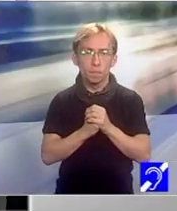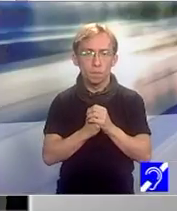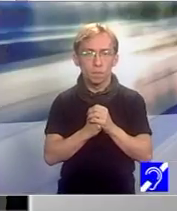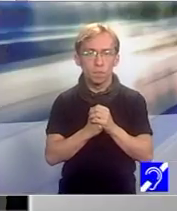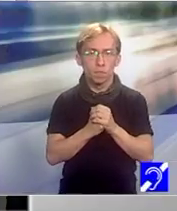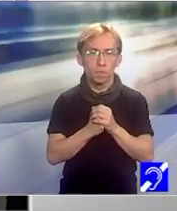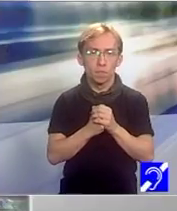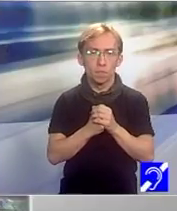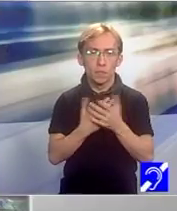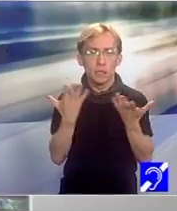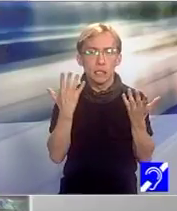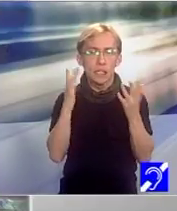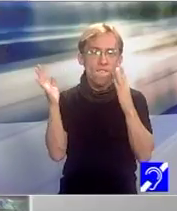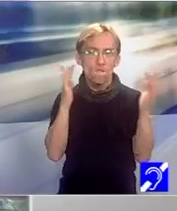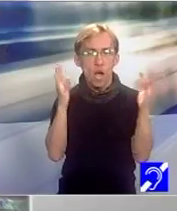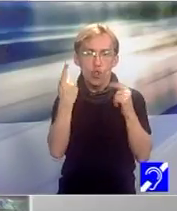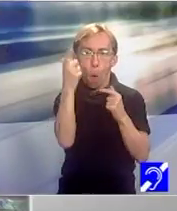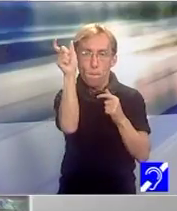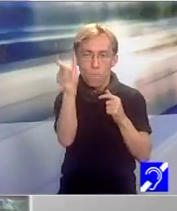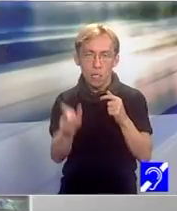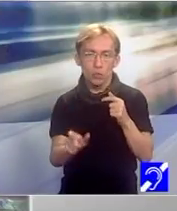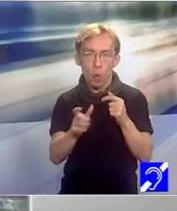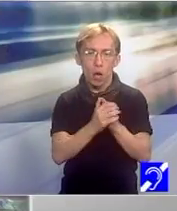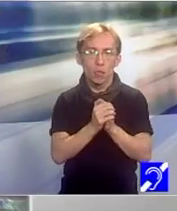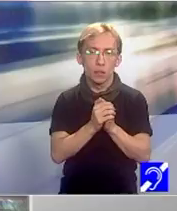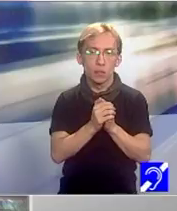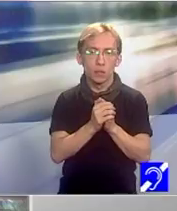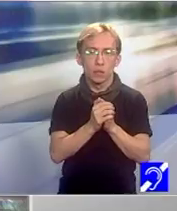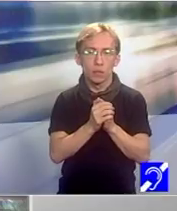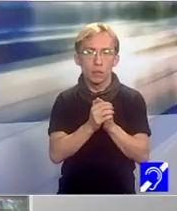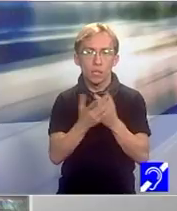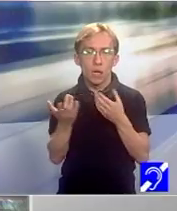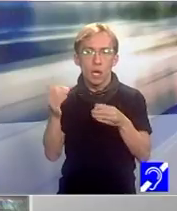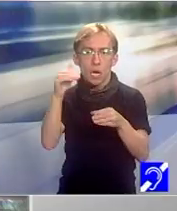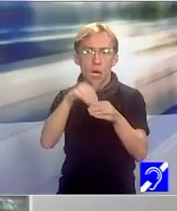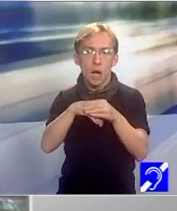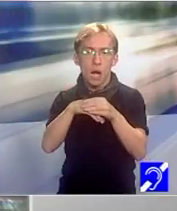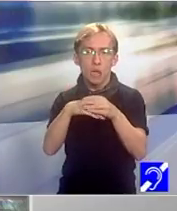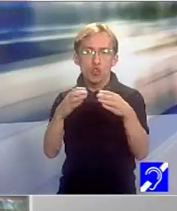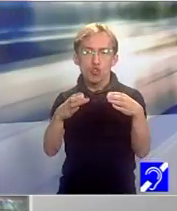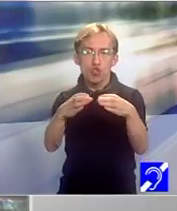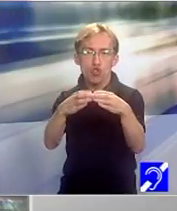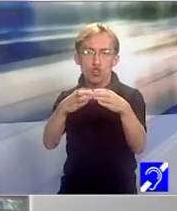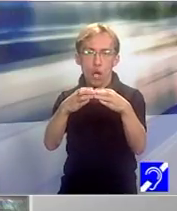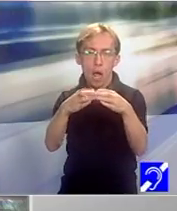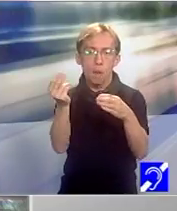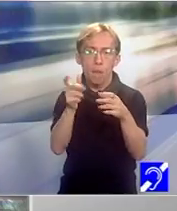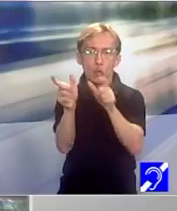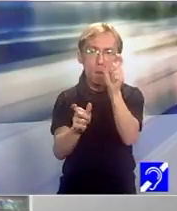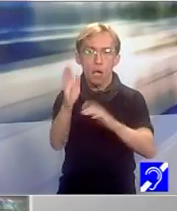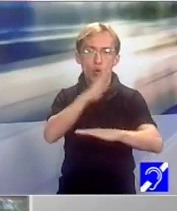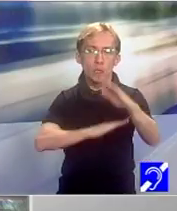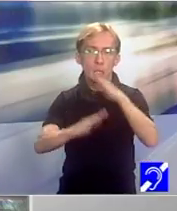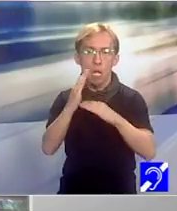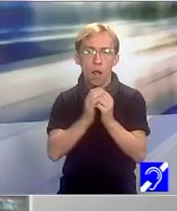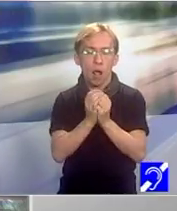să spunem, din fericire, o persoană care este în cercul apropiat celei cu dizabilități ajunge